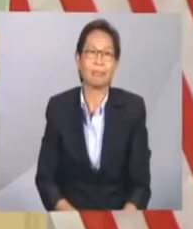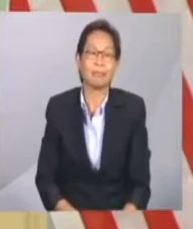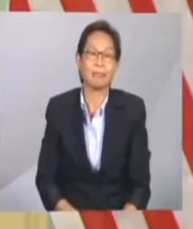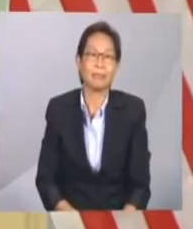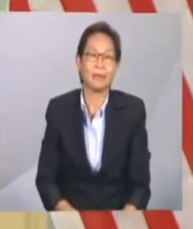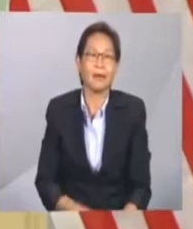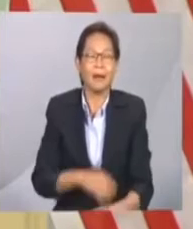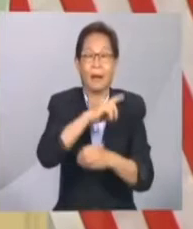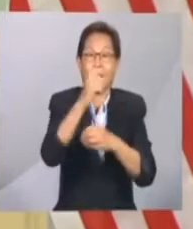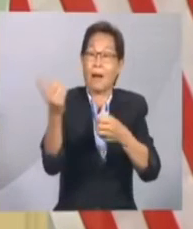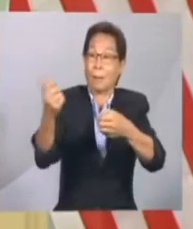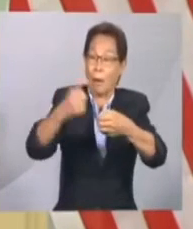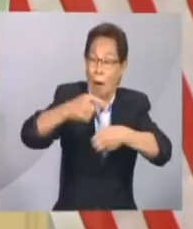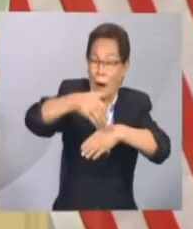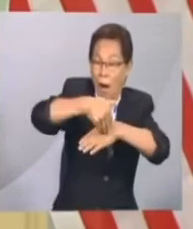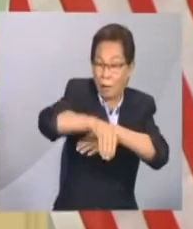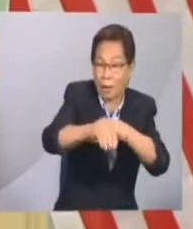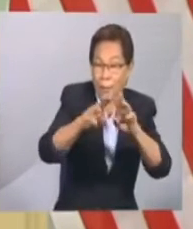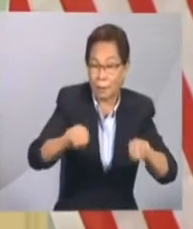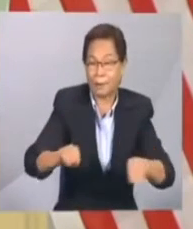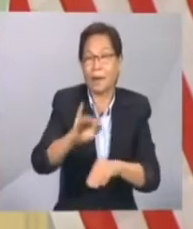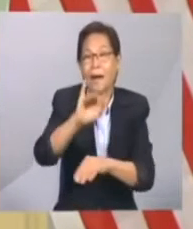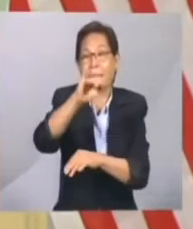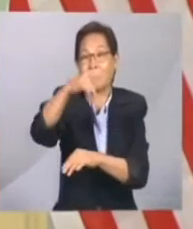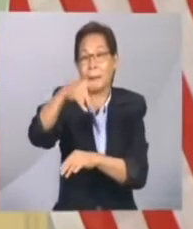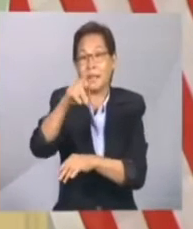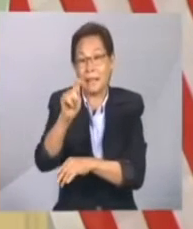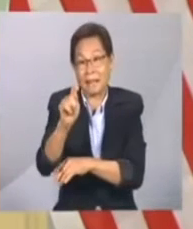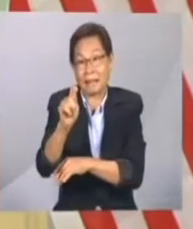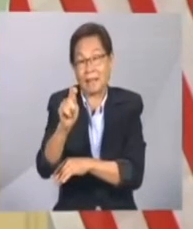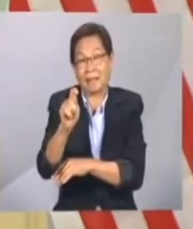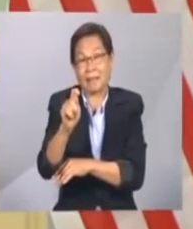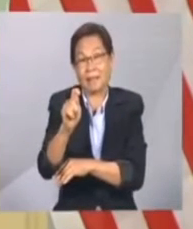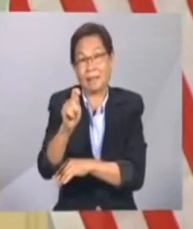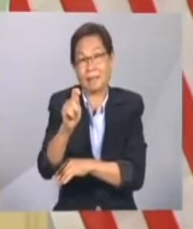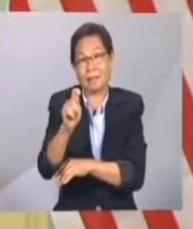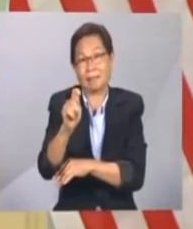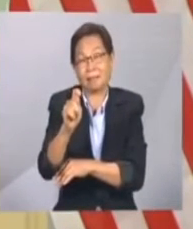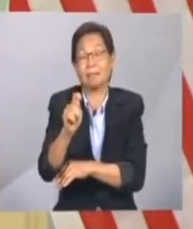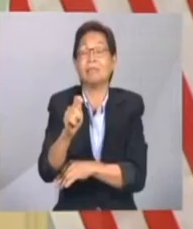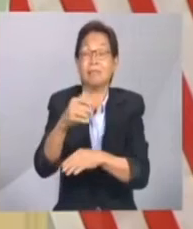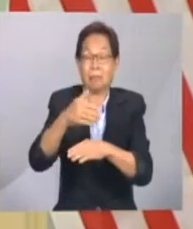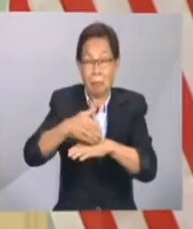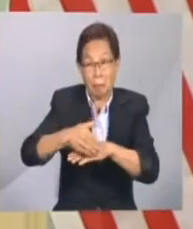Mengenai penghantaran pelajar-pelajar IPT ke kampung halaman masing-masing,